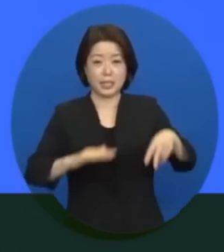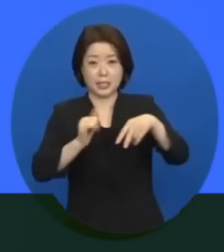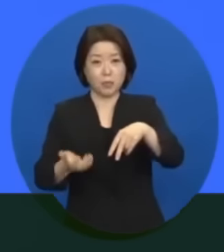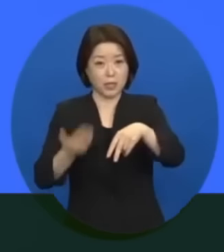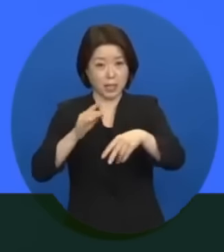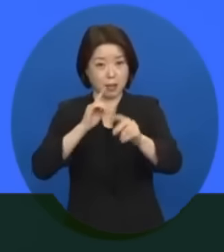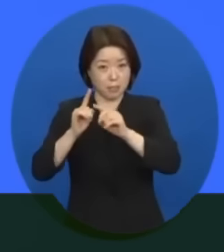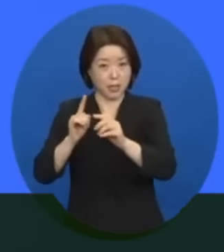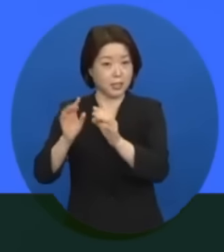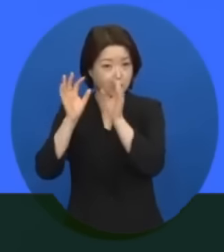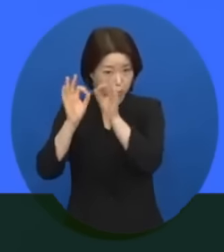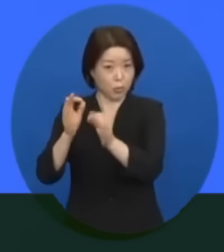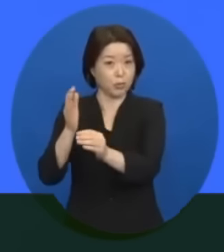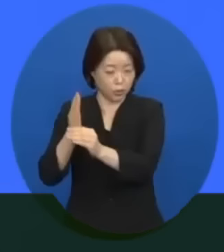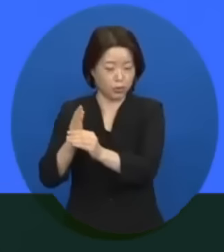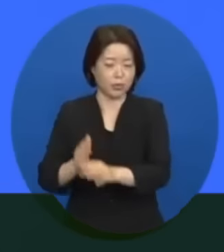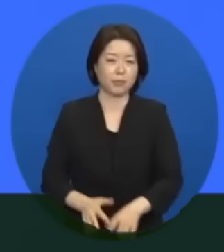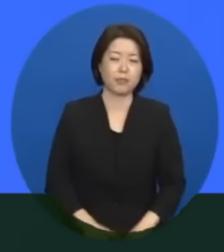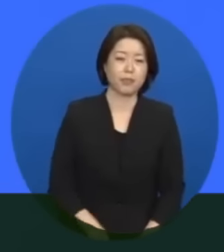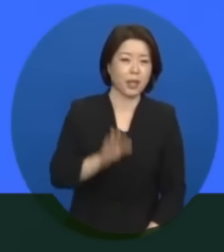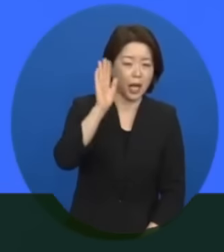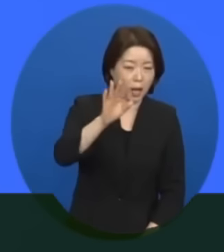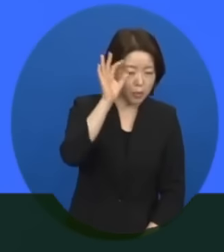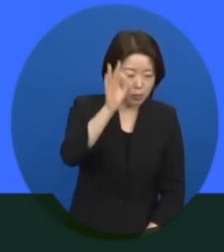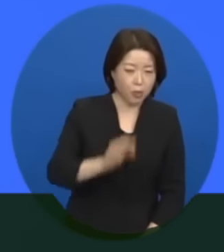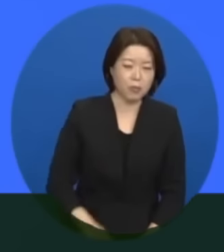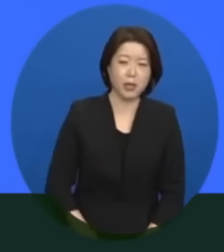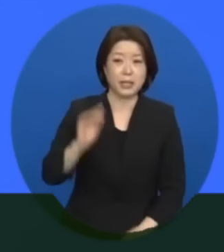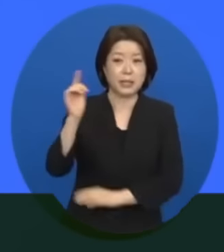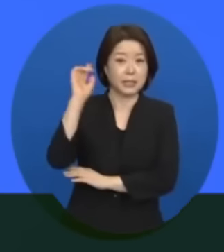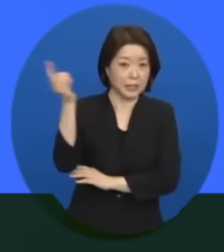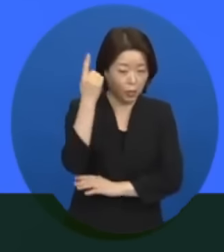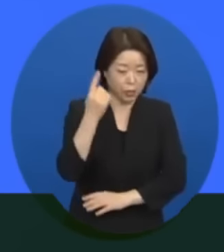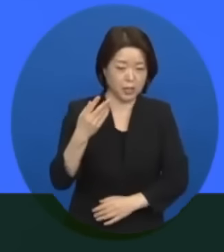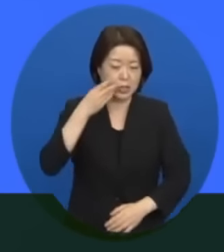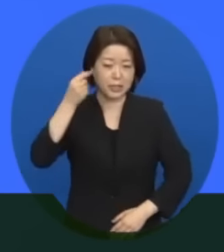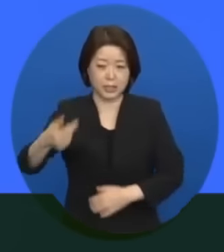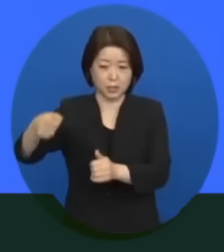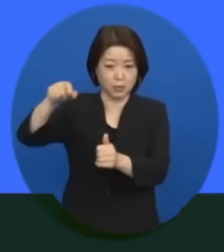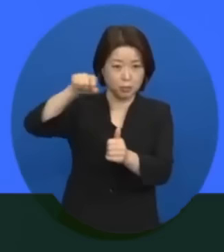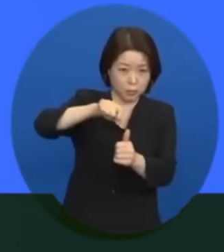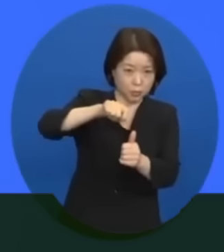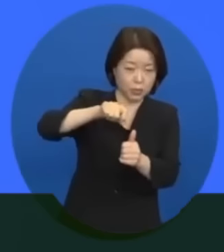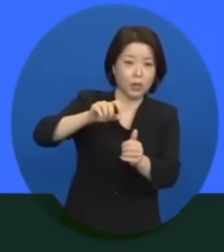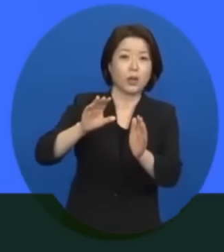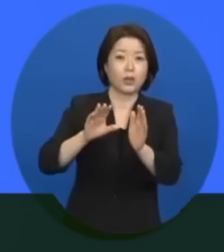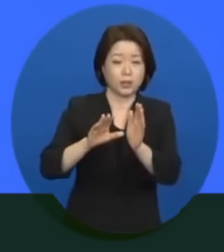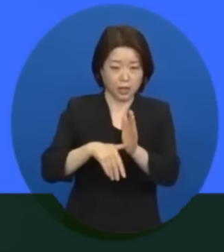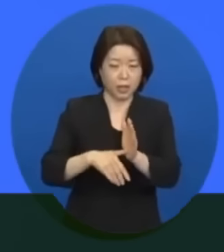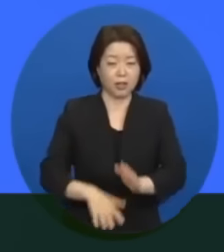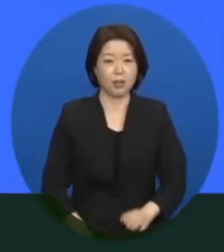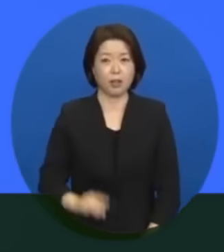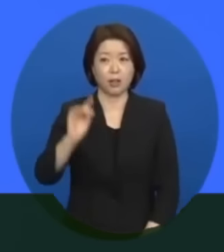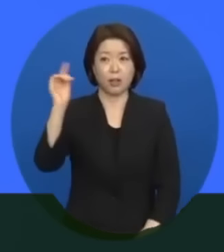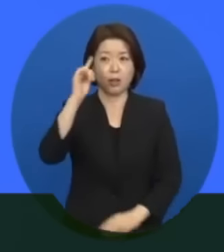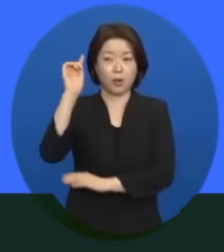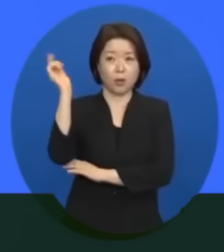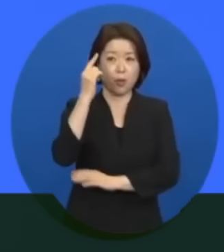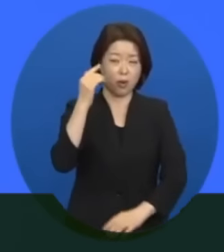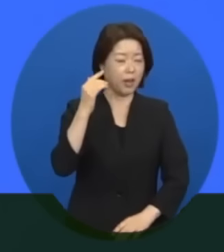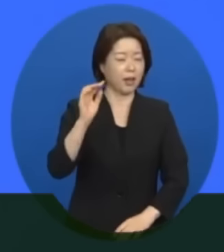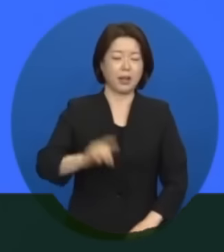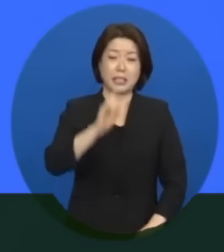앞으로 보시겠지만 다윗이 기름 부음 받은 이후에 이번 주 본문입니다 이제 골리앗을 만나게 돼요